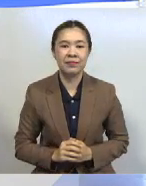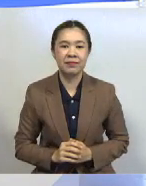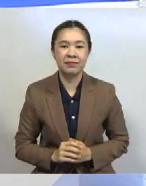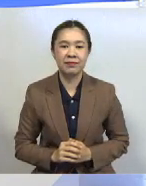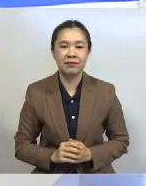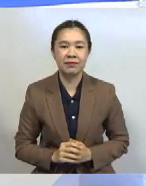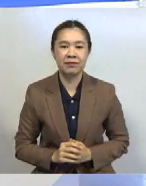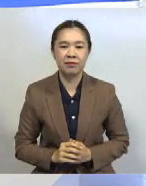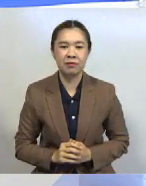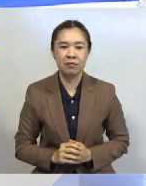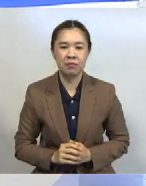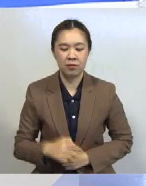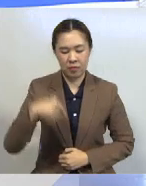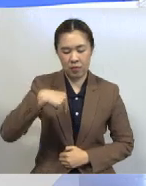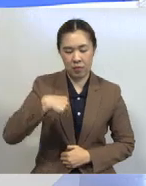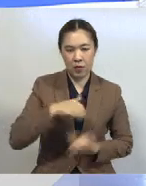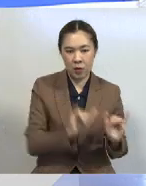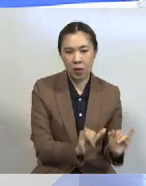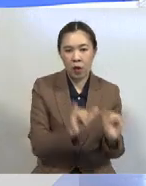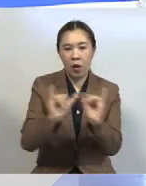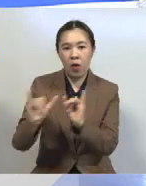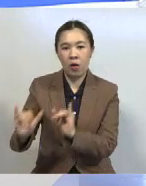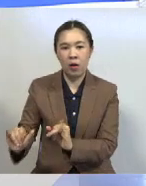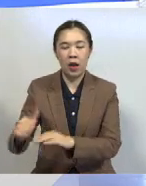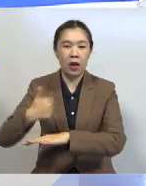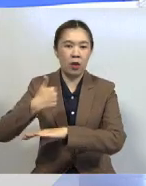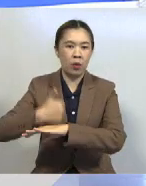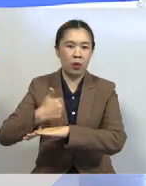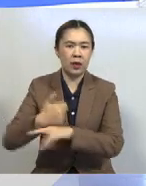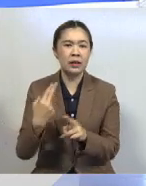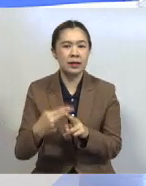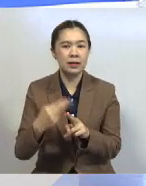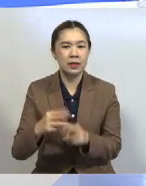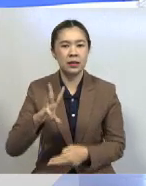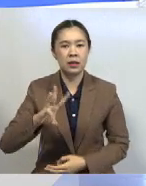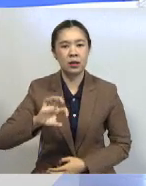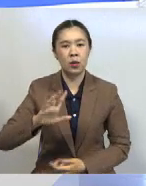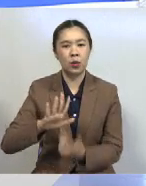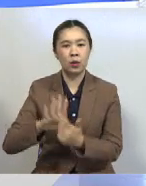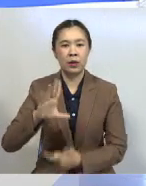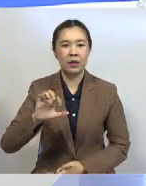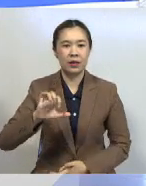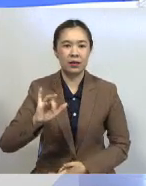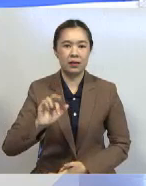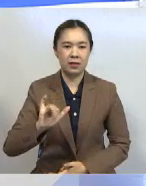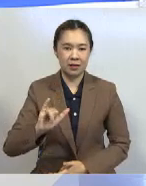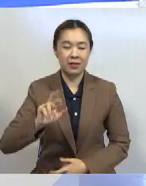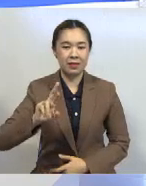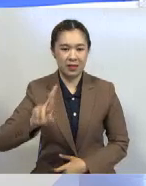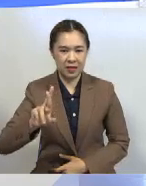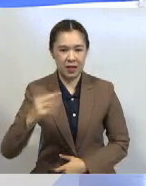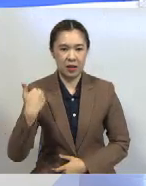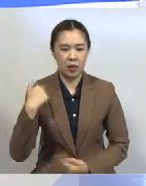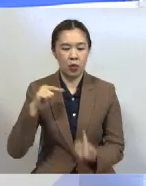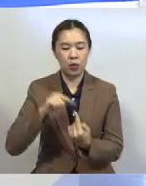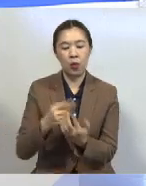ขอย้ายออกจากพื้นที่ของหัวหน้าวิเชียรชินวงศ์นะคะหัวหน้าเขตรักษาพันธุ์สัตว์ป่าทุ่งใหญ่นเรศวรด้านตะวันต